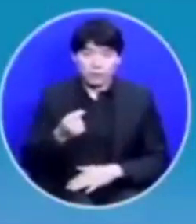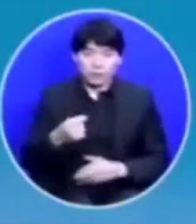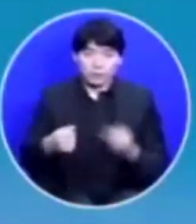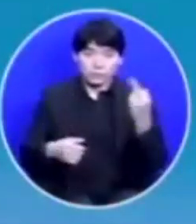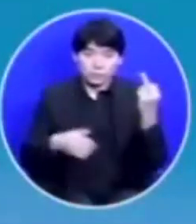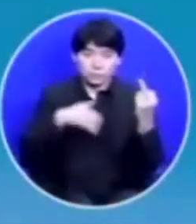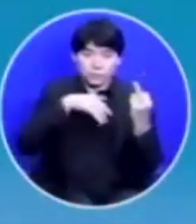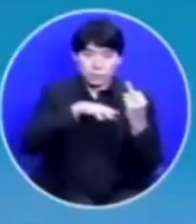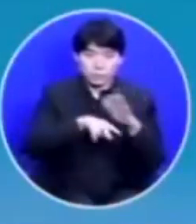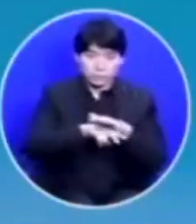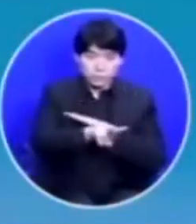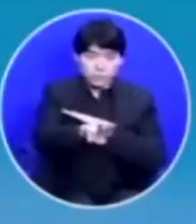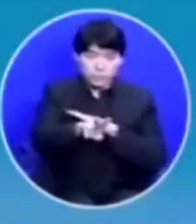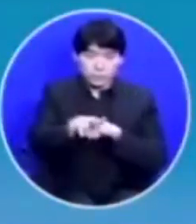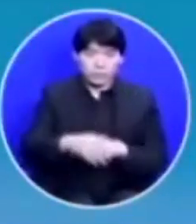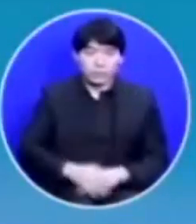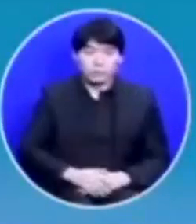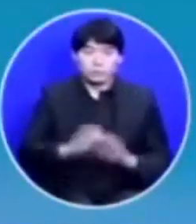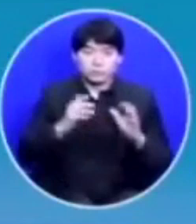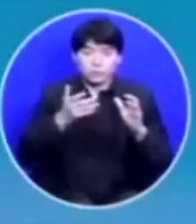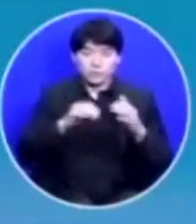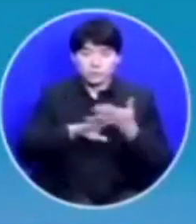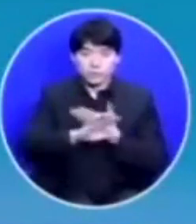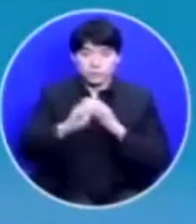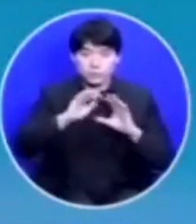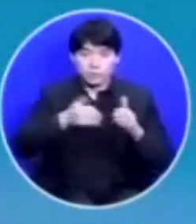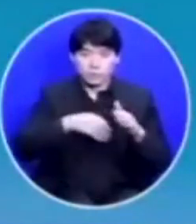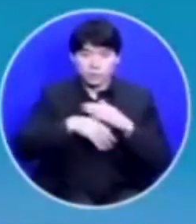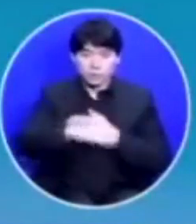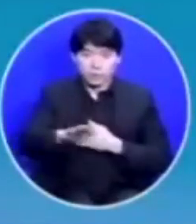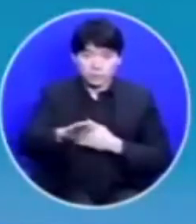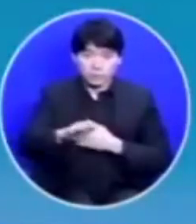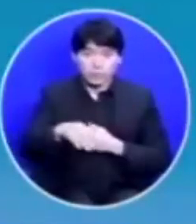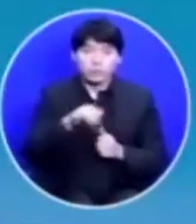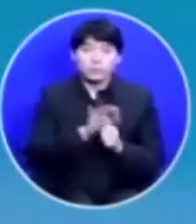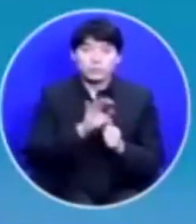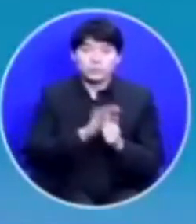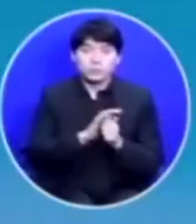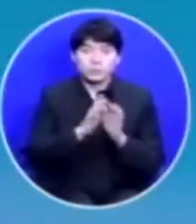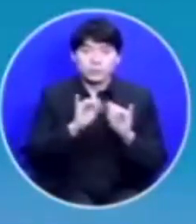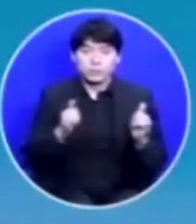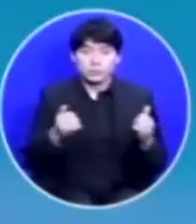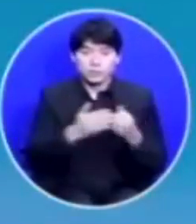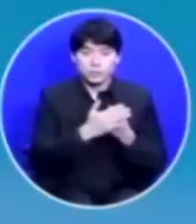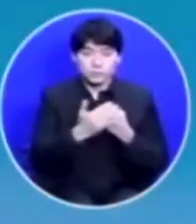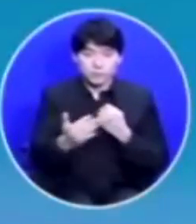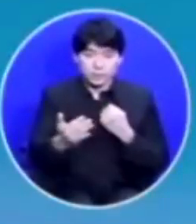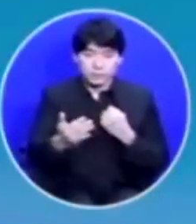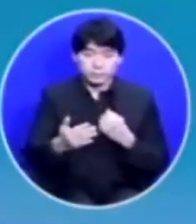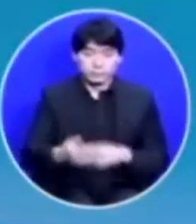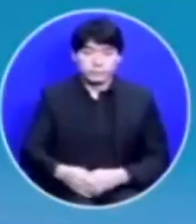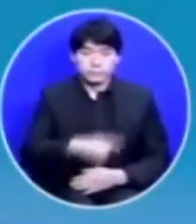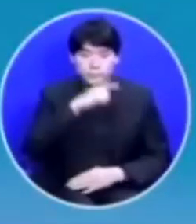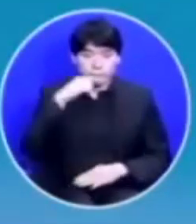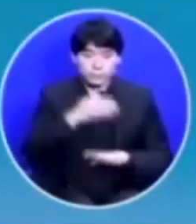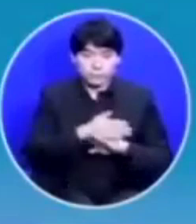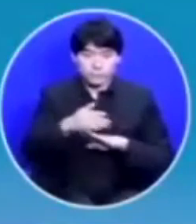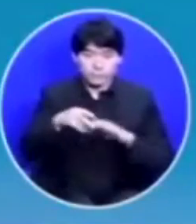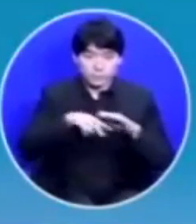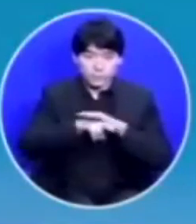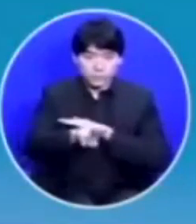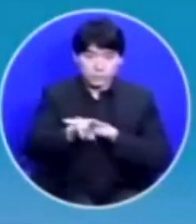해서 국경선을 통과하고 다행히 돕는 자들의 손에 의해서 아 탈북을 하게